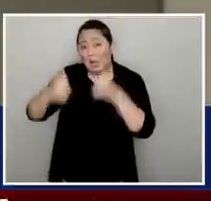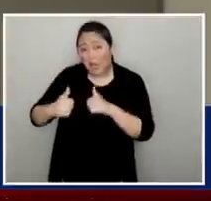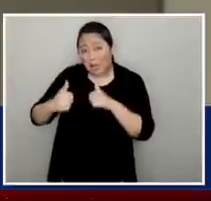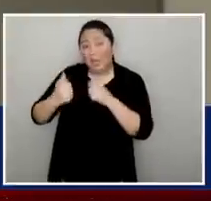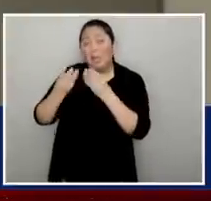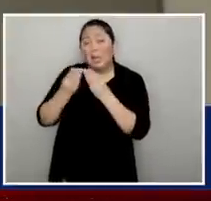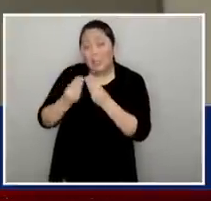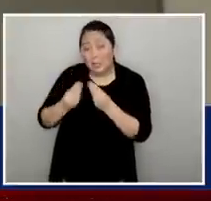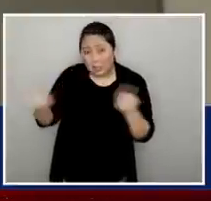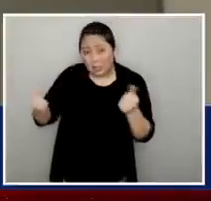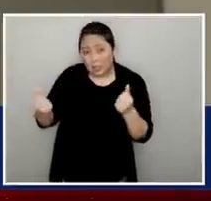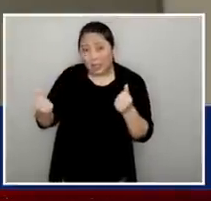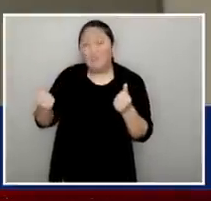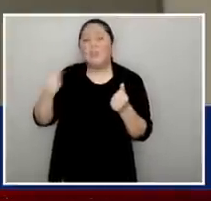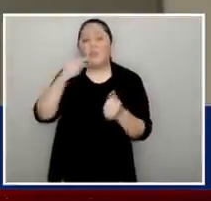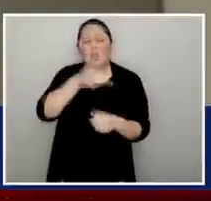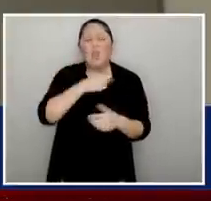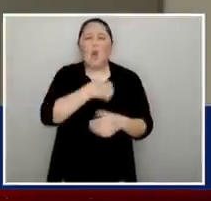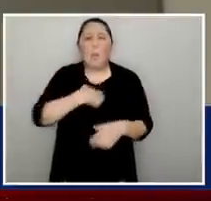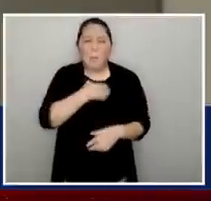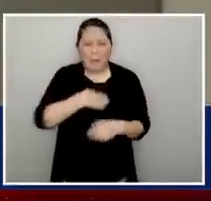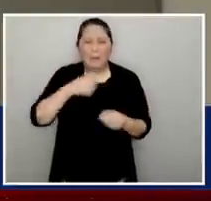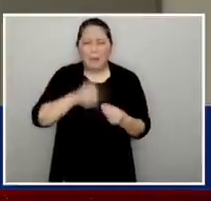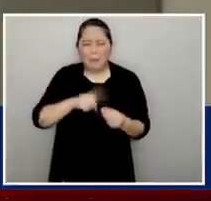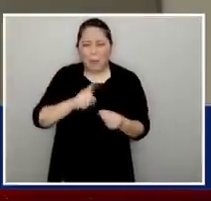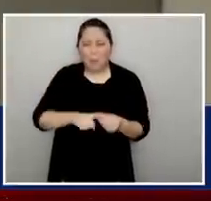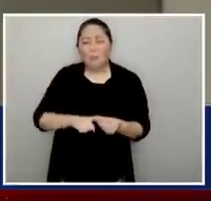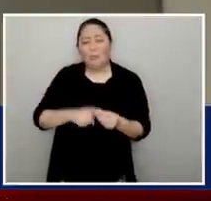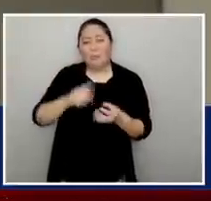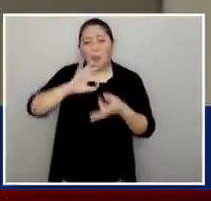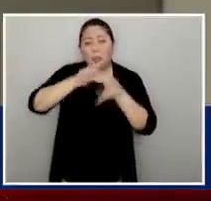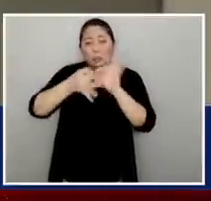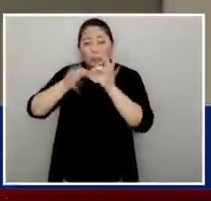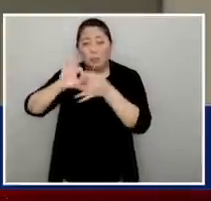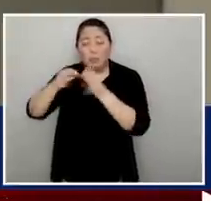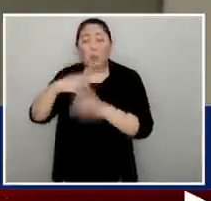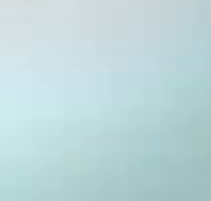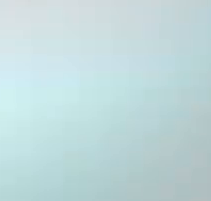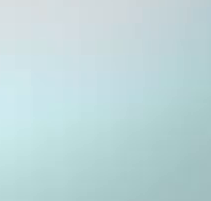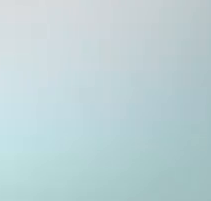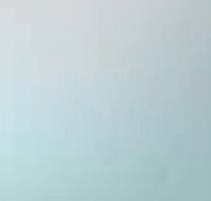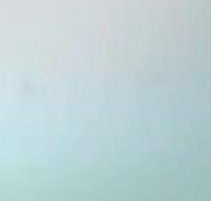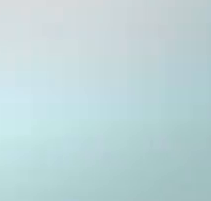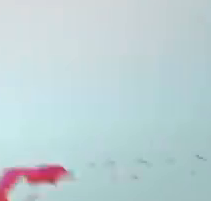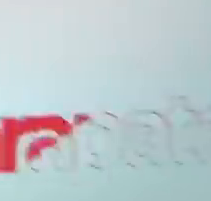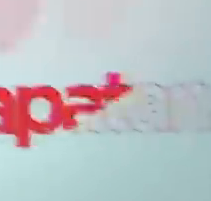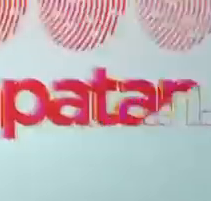ng Patafa sa POC. Diane Castillejo, ABS-CBN News.